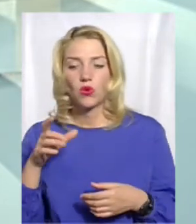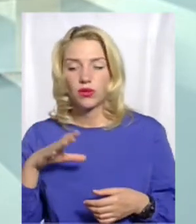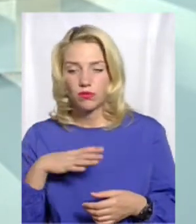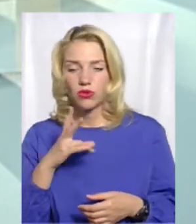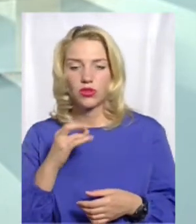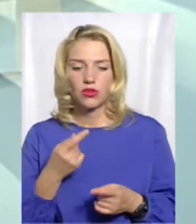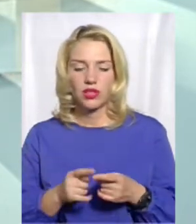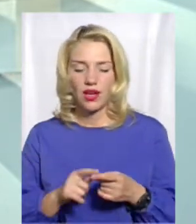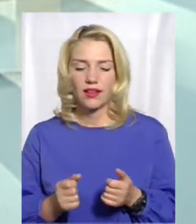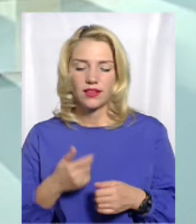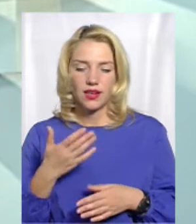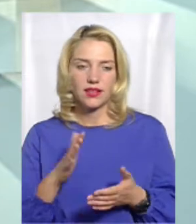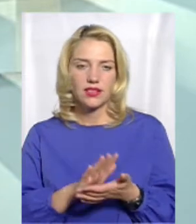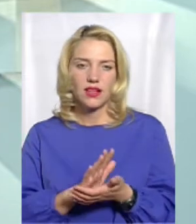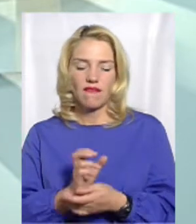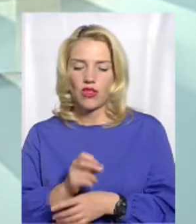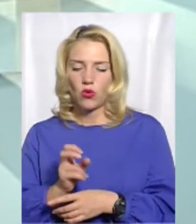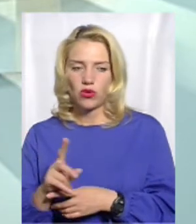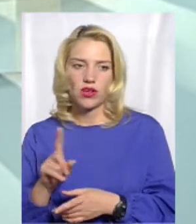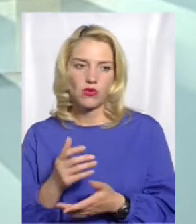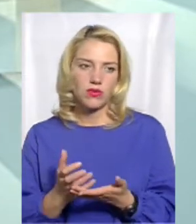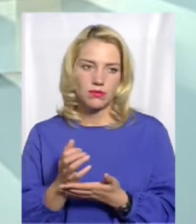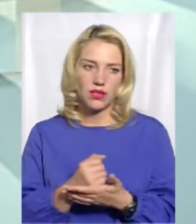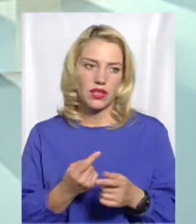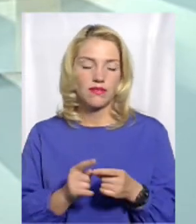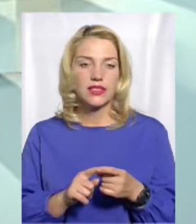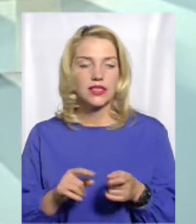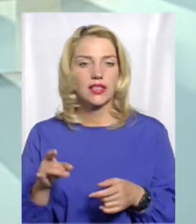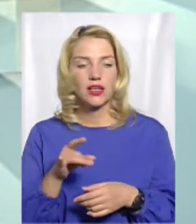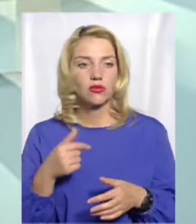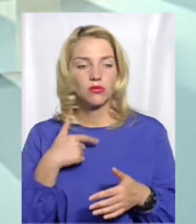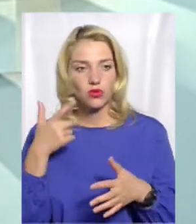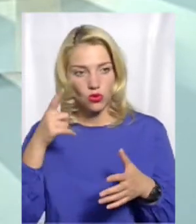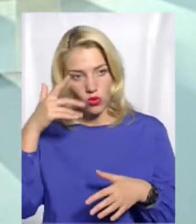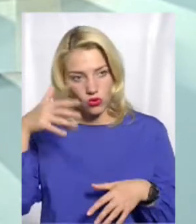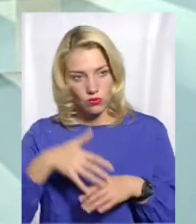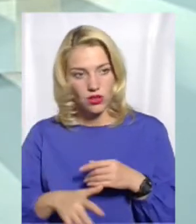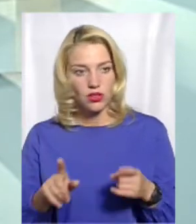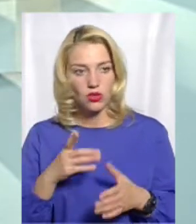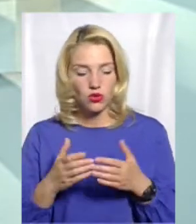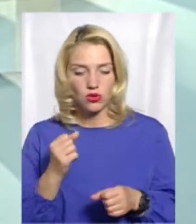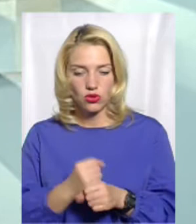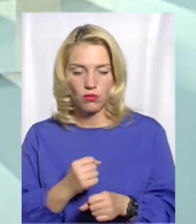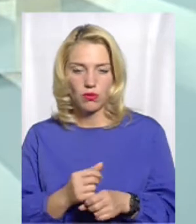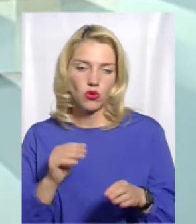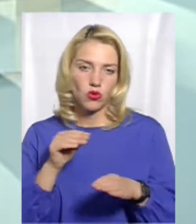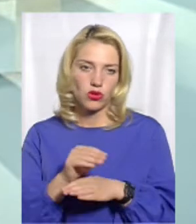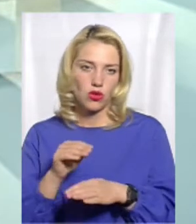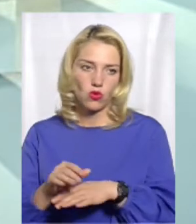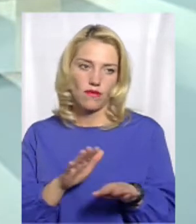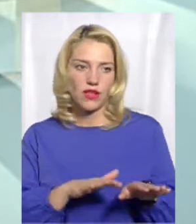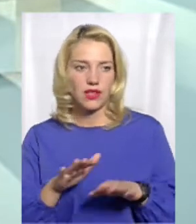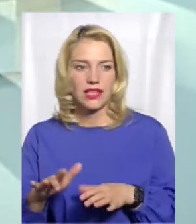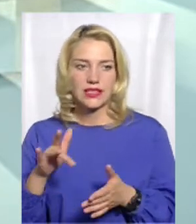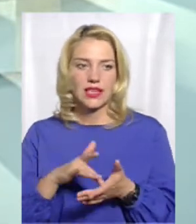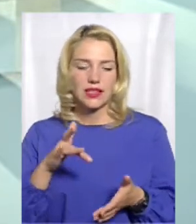тій кількості відходів, яку ми збирали в цих мікрорайонах, ми просто зрозуміли, що якщо ми зробимо додаткові локації в